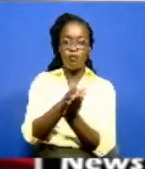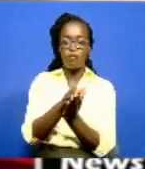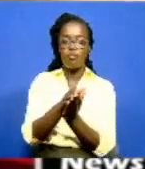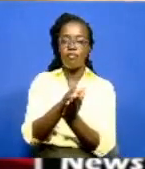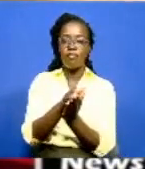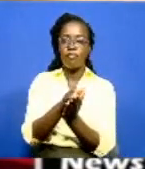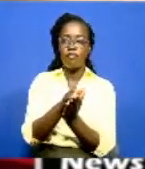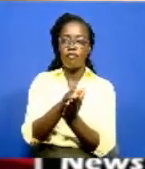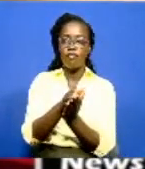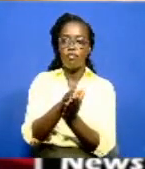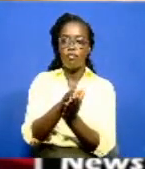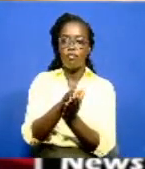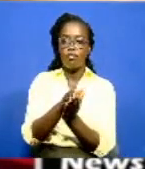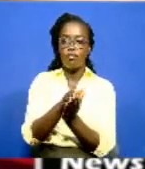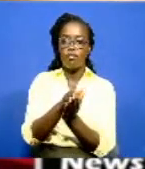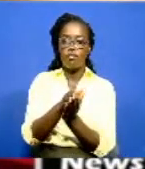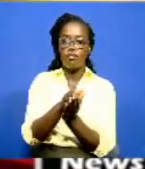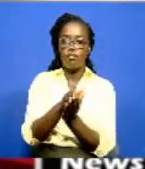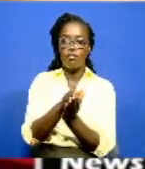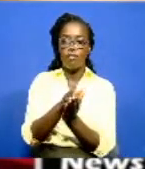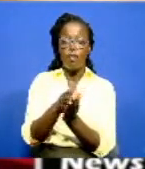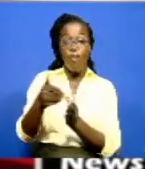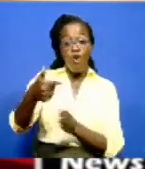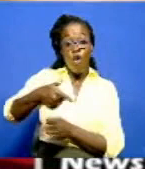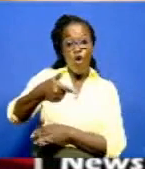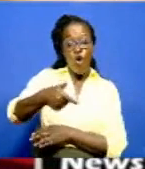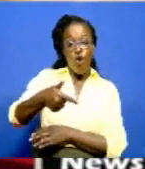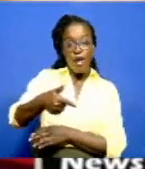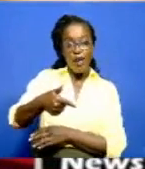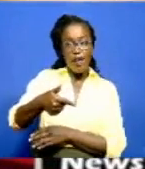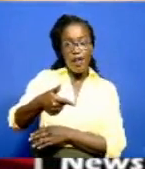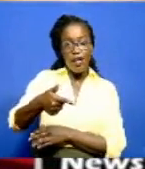tukachukua sampo za oili ya gari,